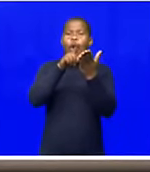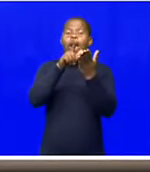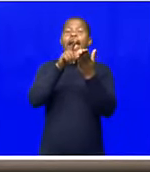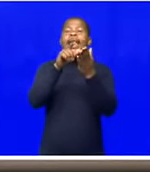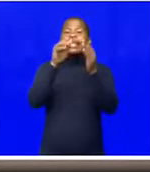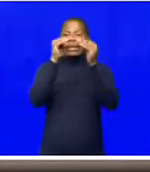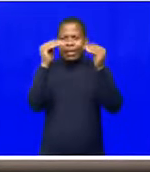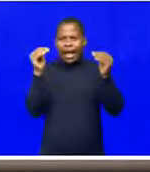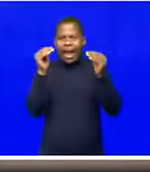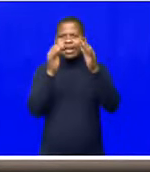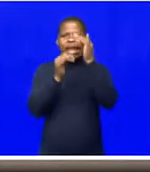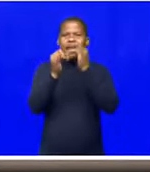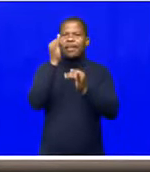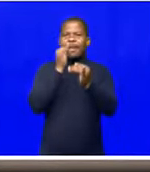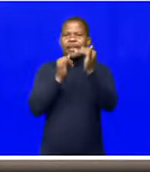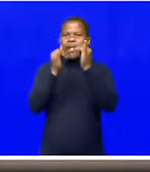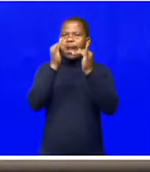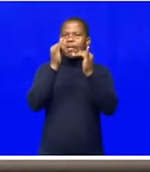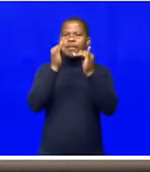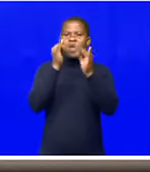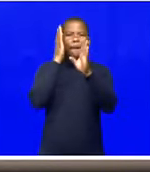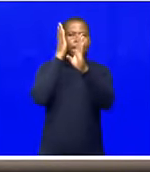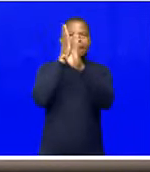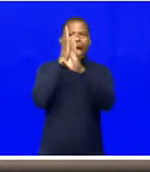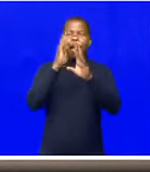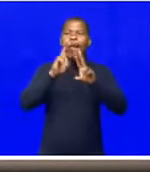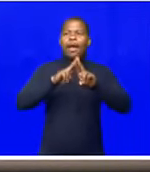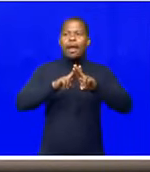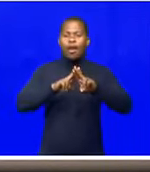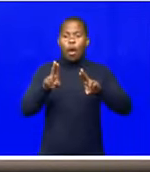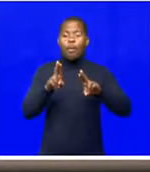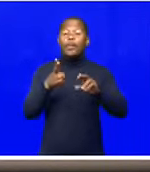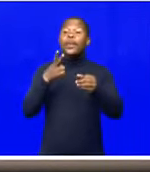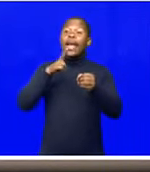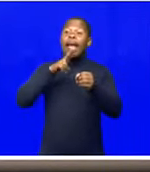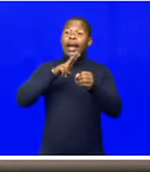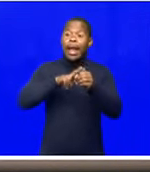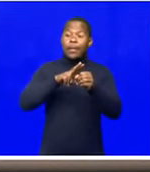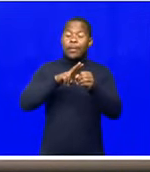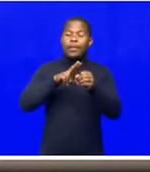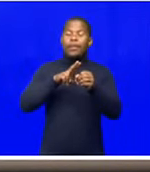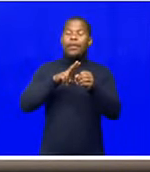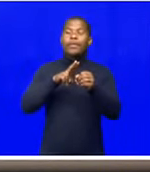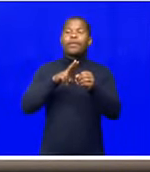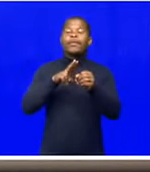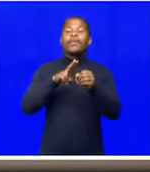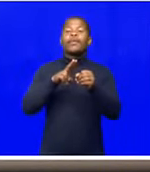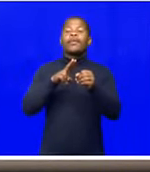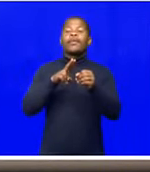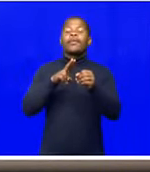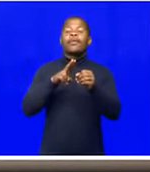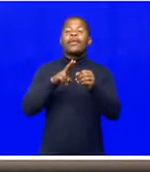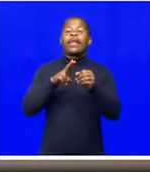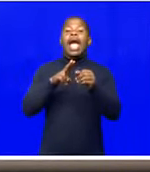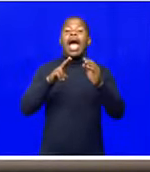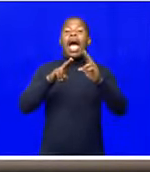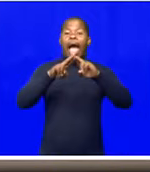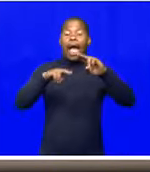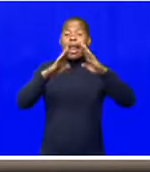sine sibhekile kwakuthi njengoba sithi daw launch a brand Eswatini etikweni la